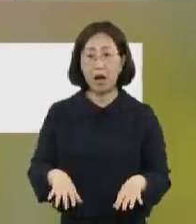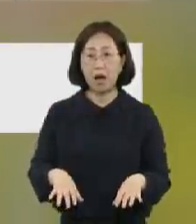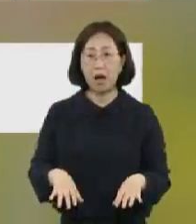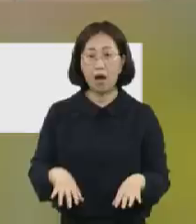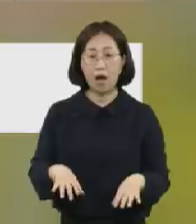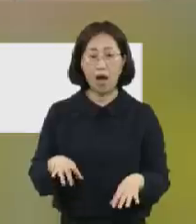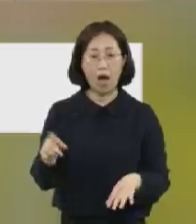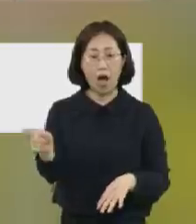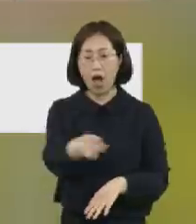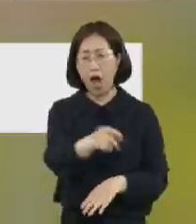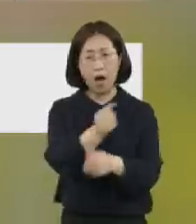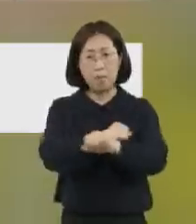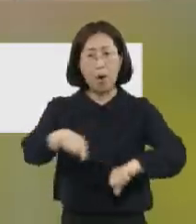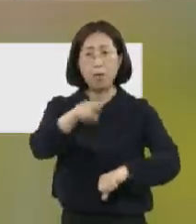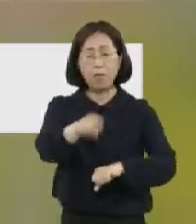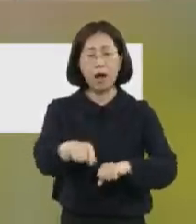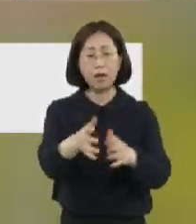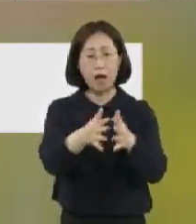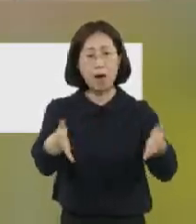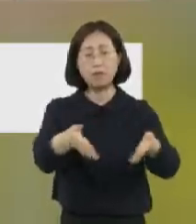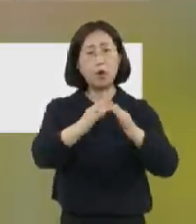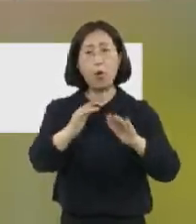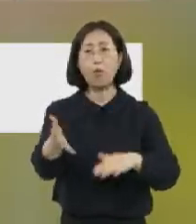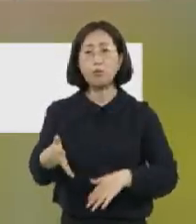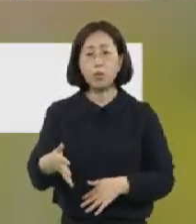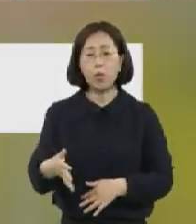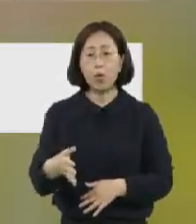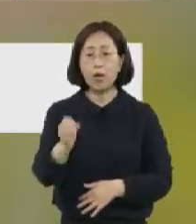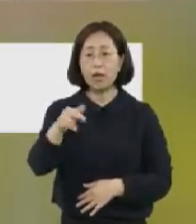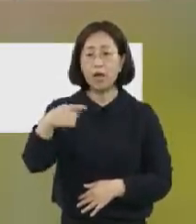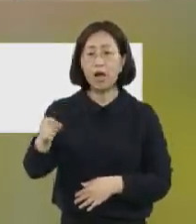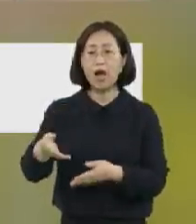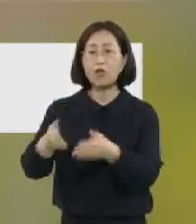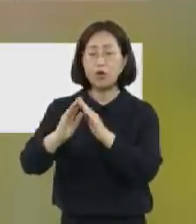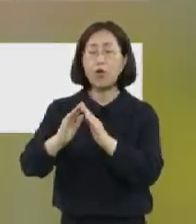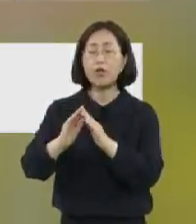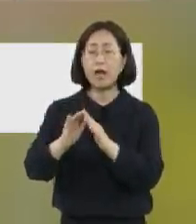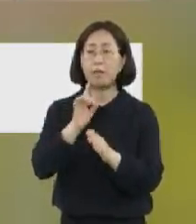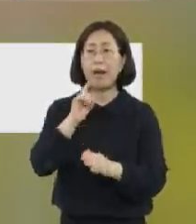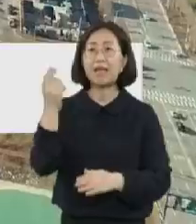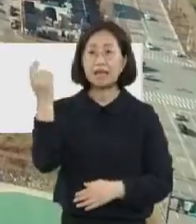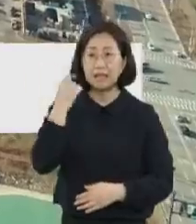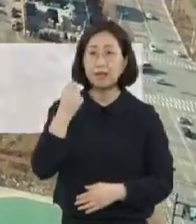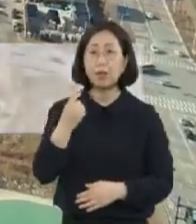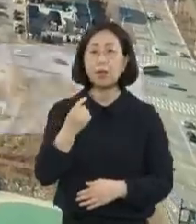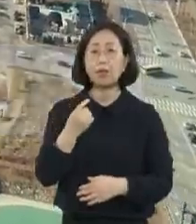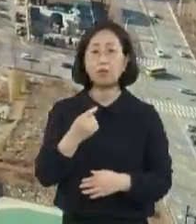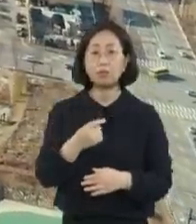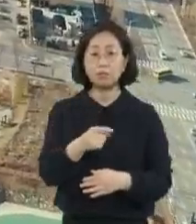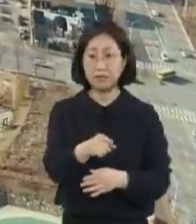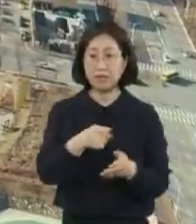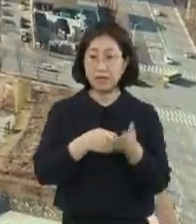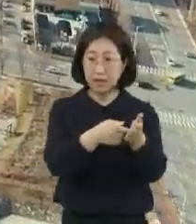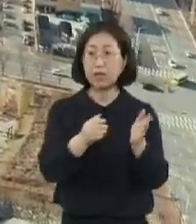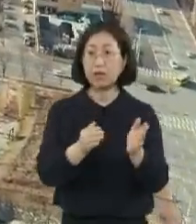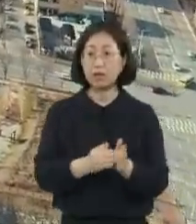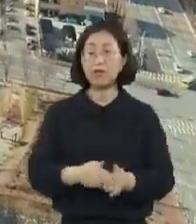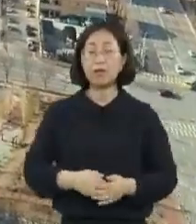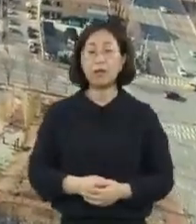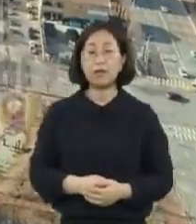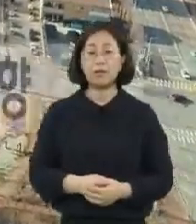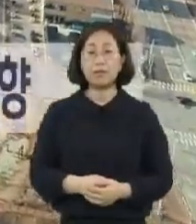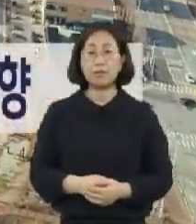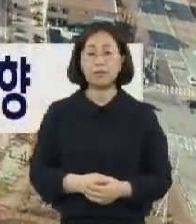없는 벌판에 들어올 때는 이케아 이슈가 있었으니까 들어왔고 그거에 대한 기대치가 있으니까. 이케아 효과로